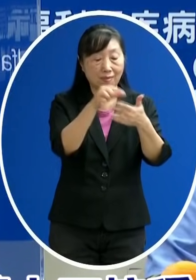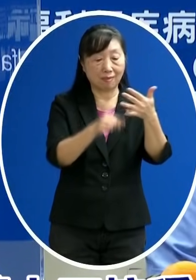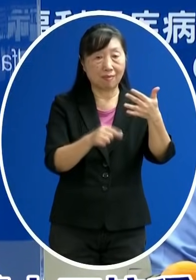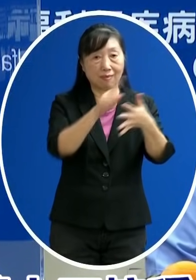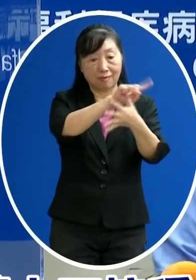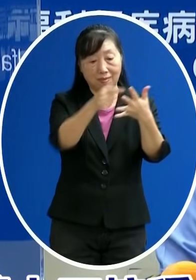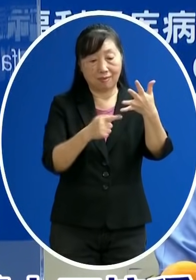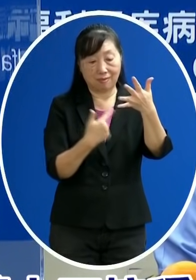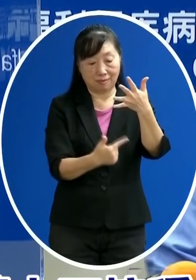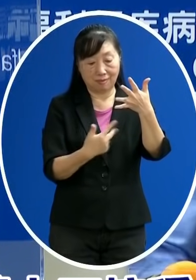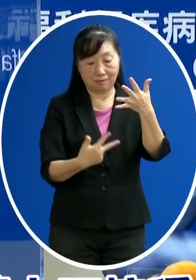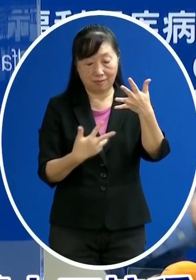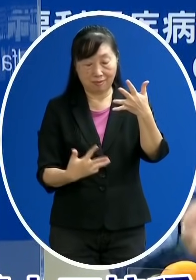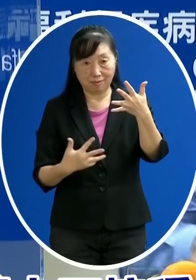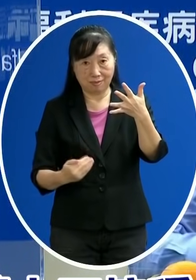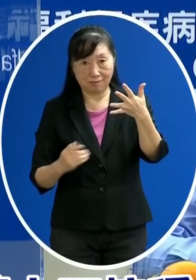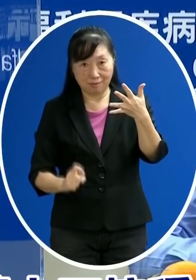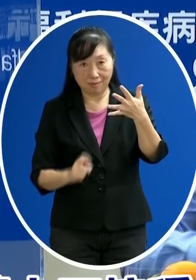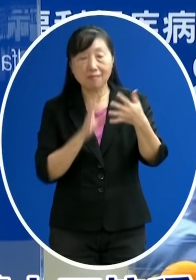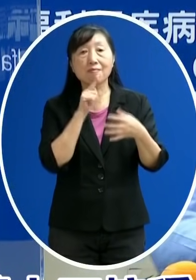第6类、第8类、9类、10类。即哈，